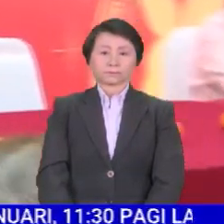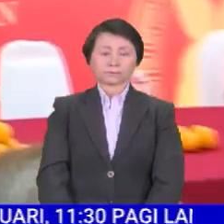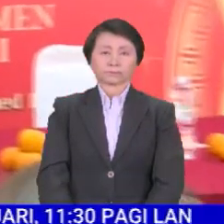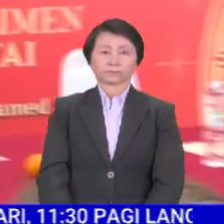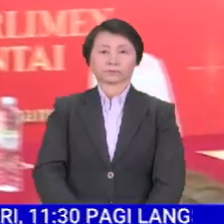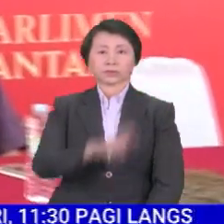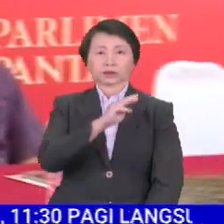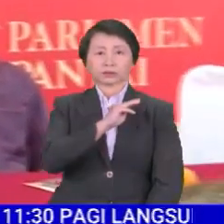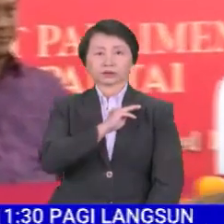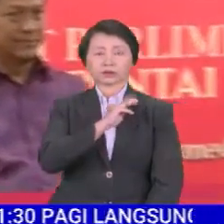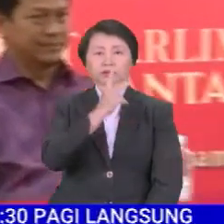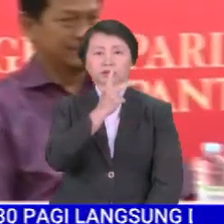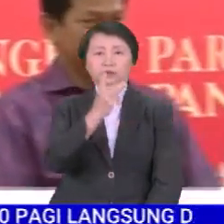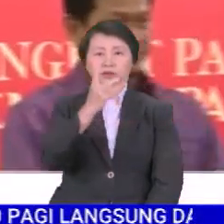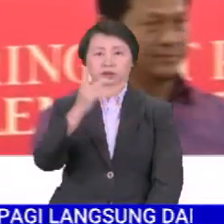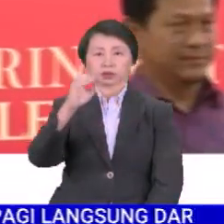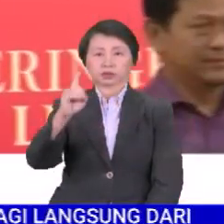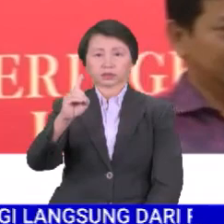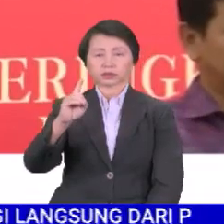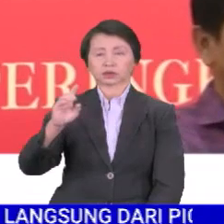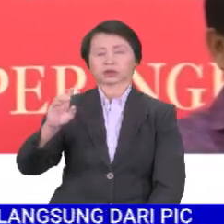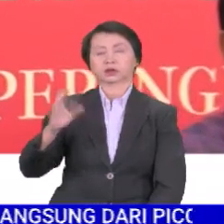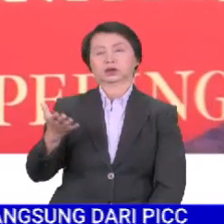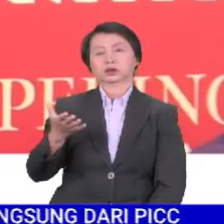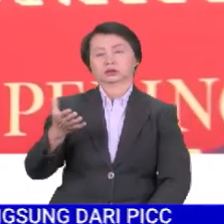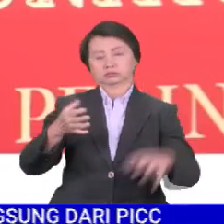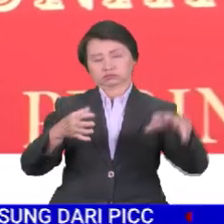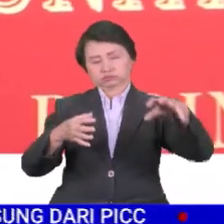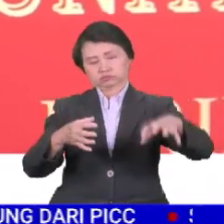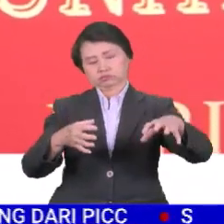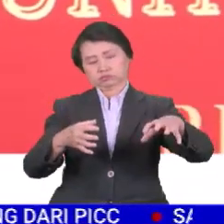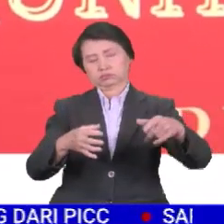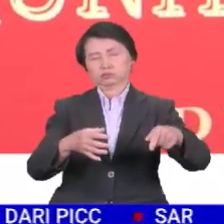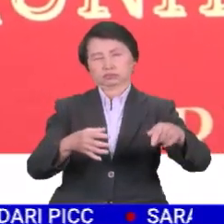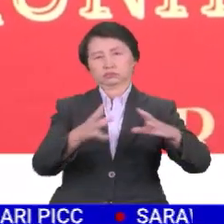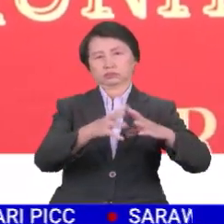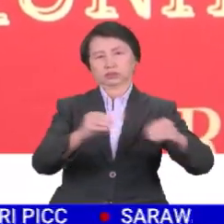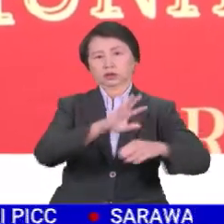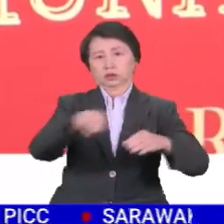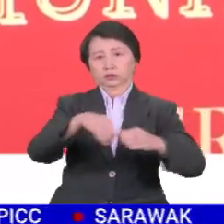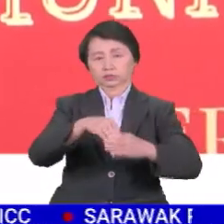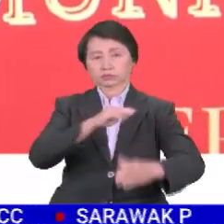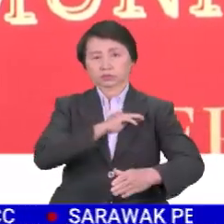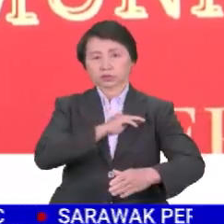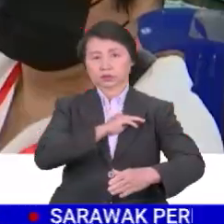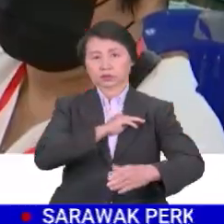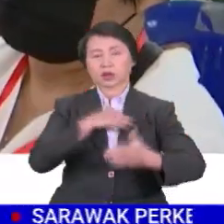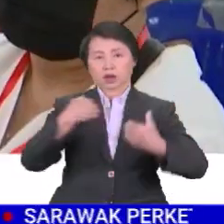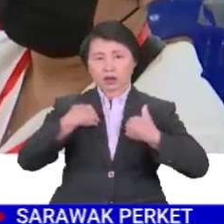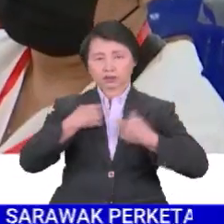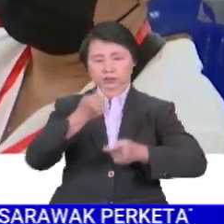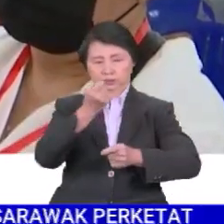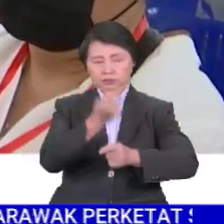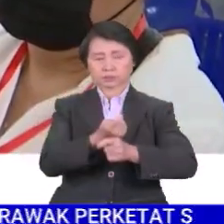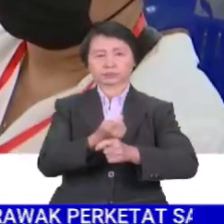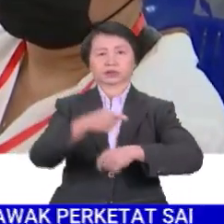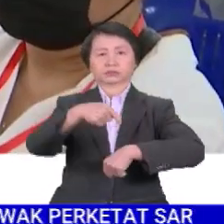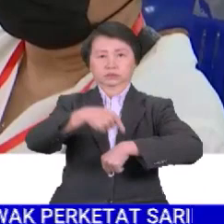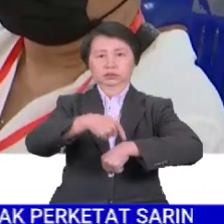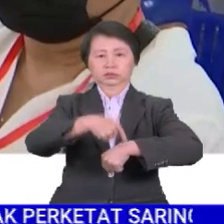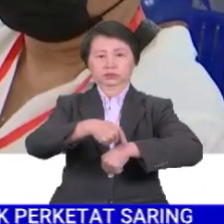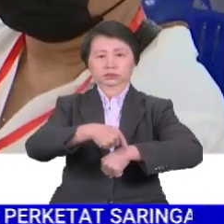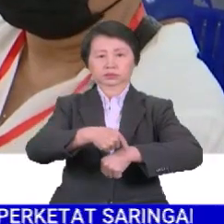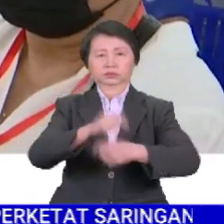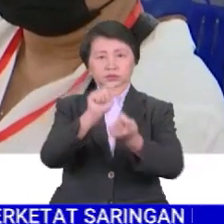menurut menteri komunikasi dan digital Fahmi Fazil Pemukiman yang melibatkan semua dihadirkan tepat pada